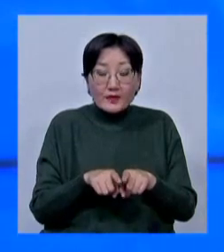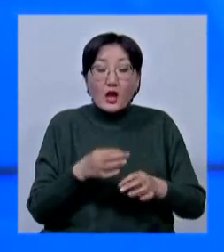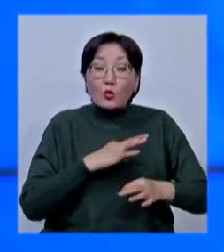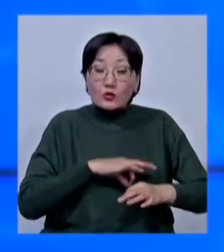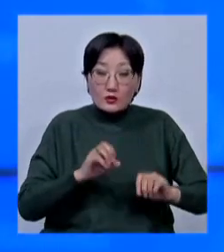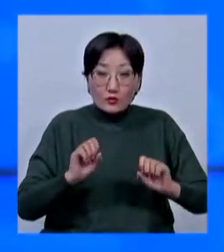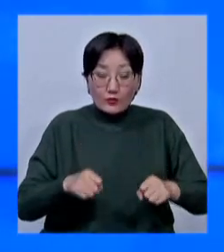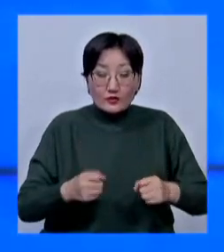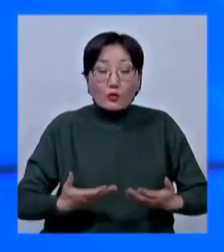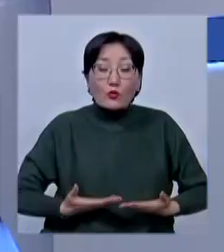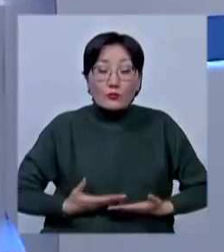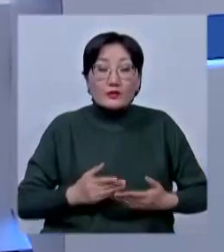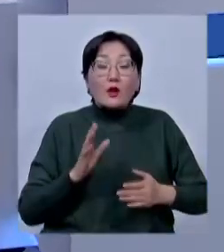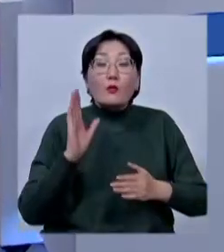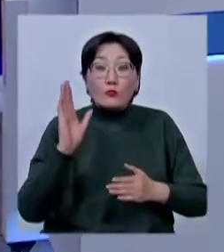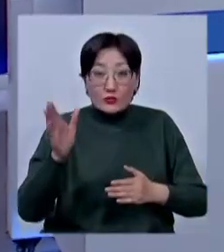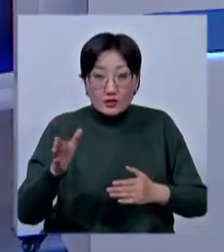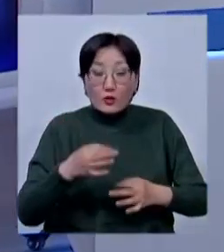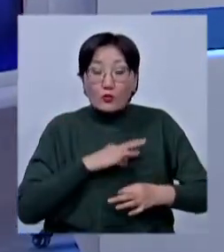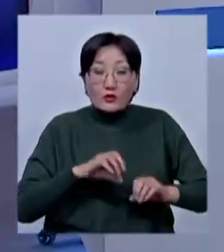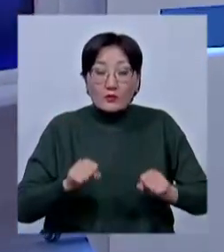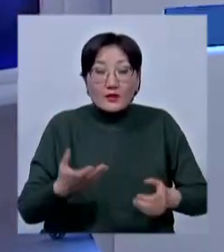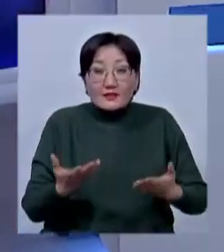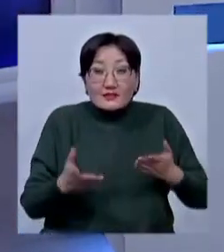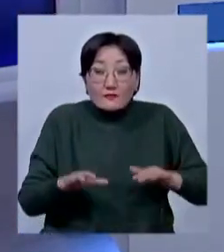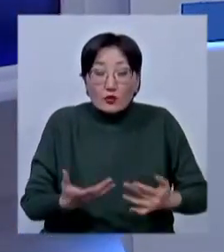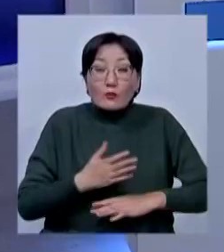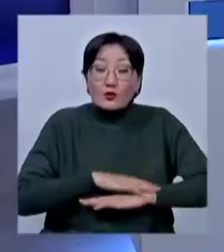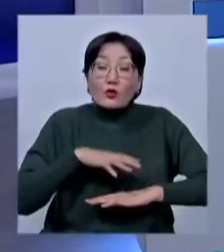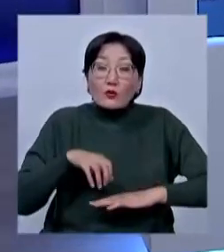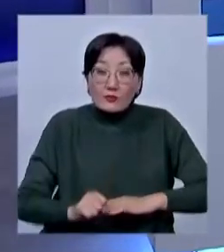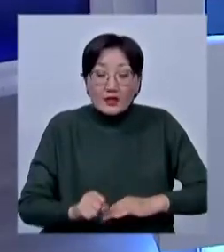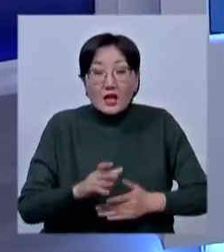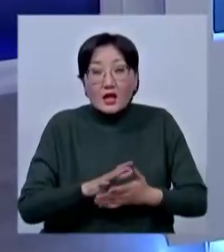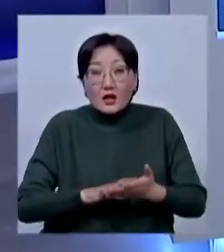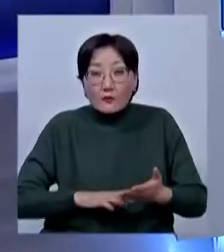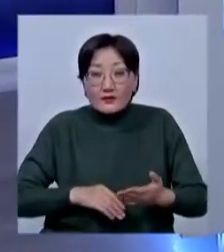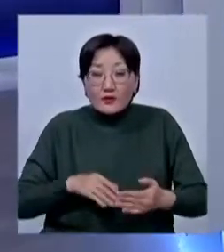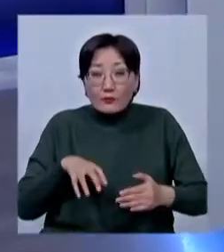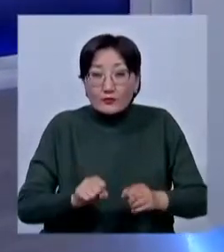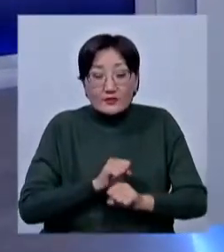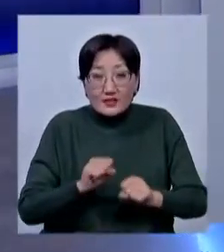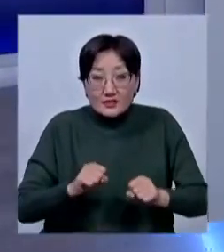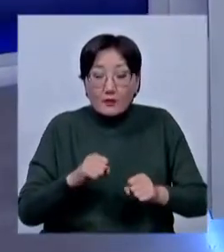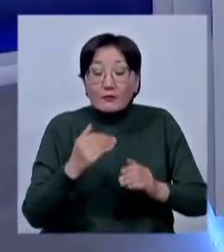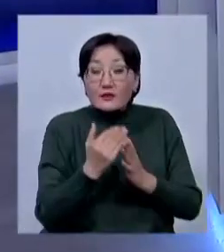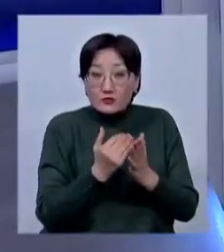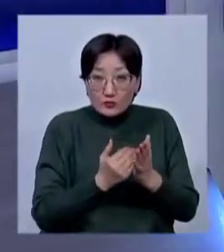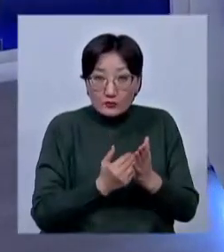қолдануға болады. Өмірде келешекте. Яғни бұрынғыдай мен сабақтан қалып қалдым деп әрмен қарай аттап кетуге болмайды бағдарламаны, иә?